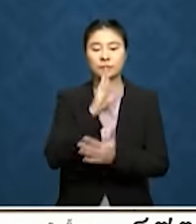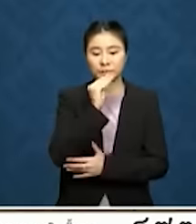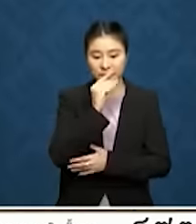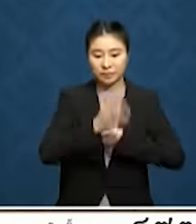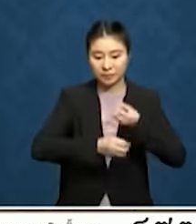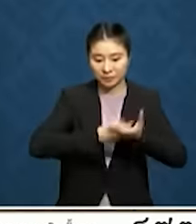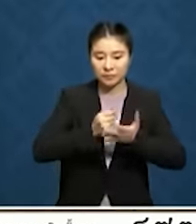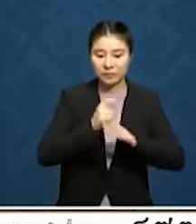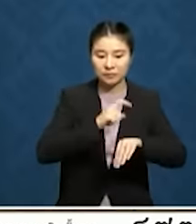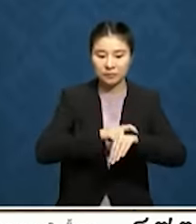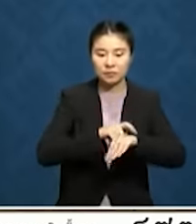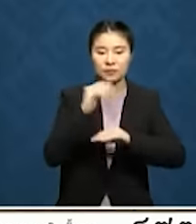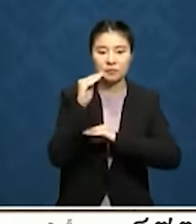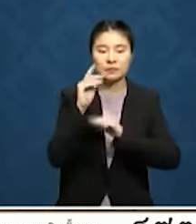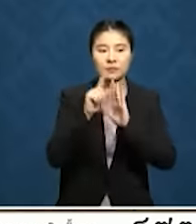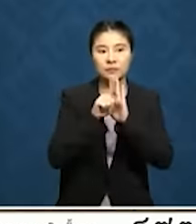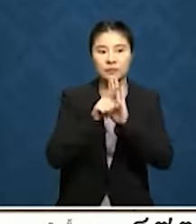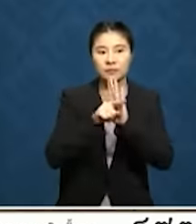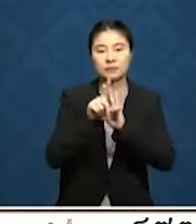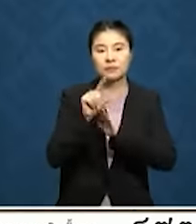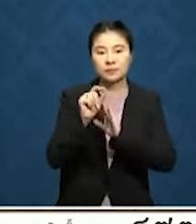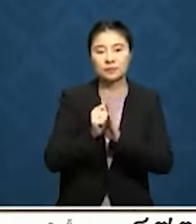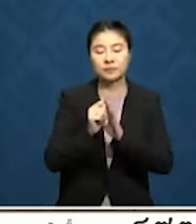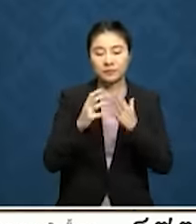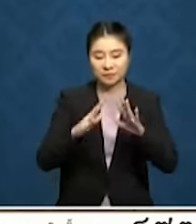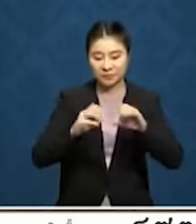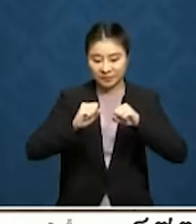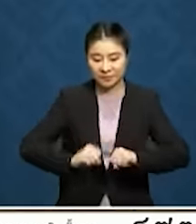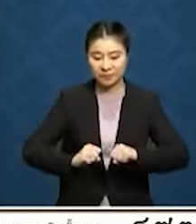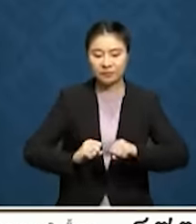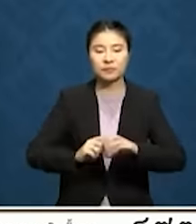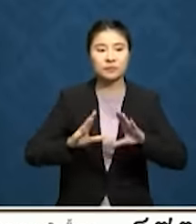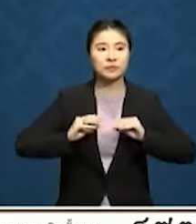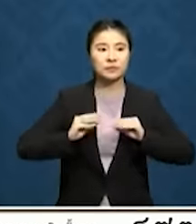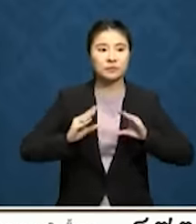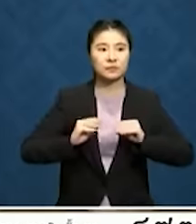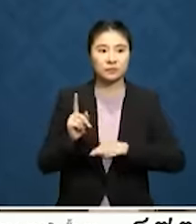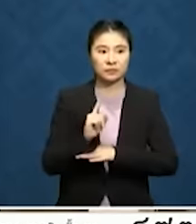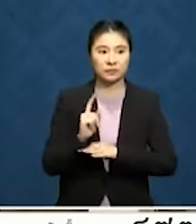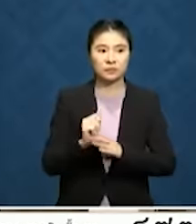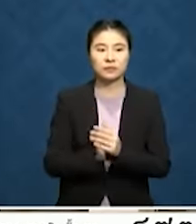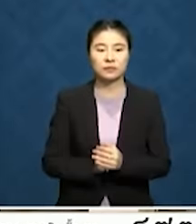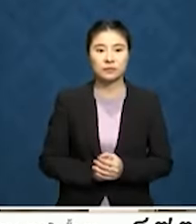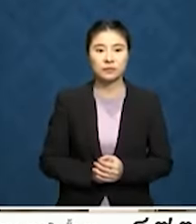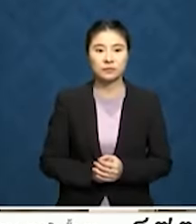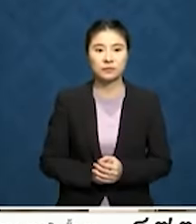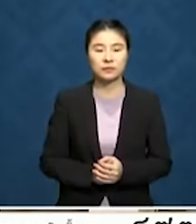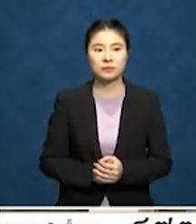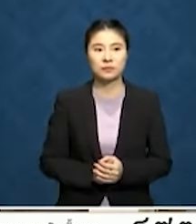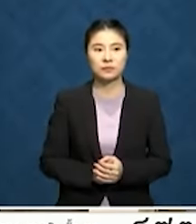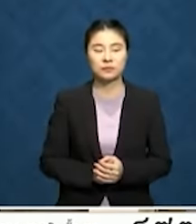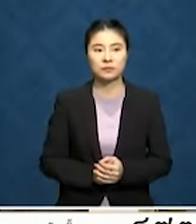น20นาทีลงมติต่อครับเพราะว่าประเทศชาติเนี่ยควรจะต้องเดินหน้าต่อได้แล้วครับ สิ่งที่จุลพัน